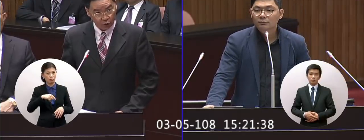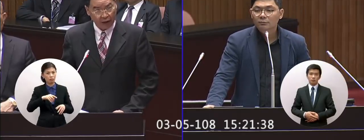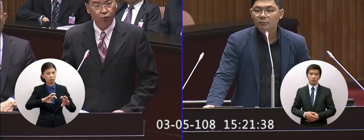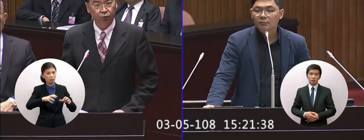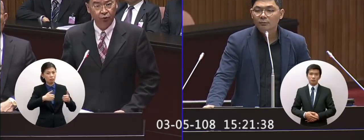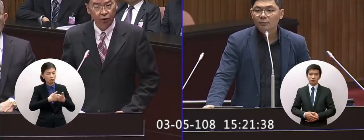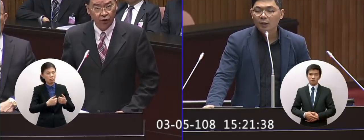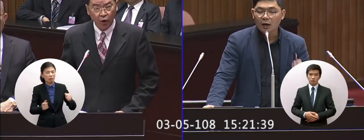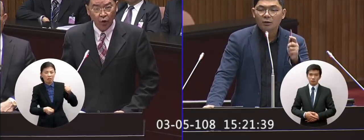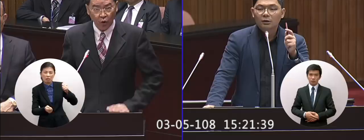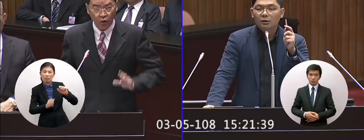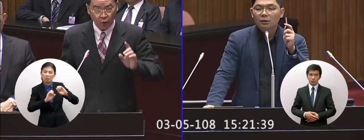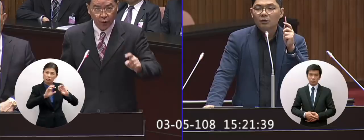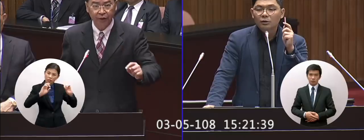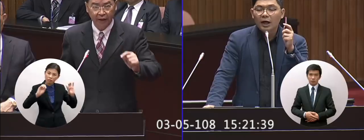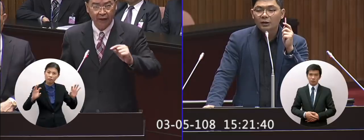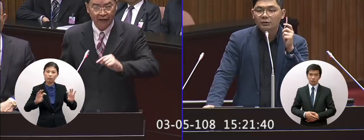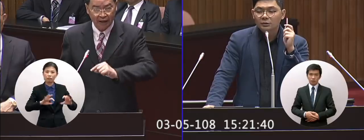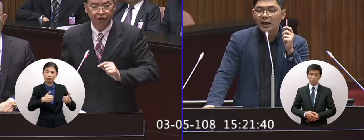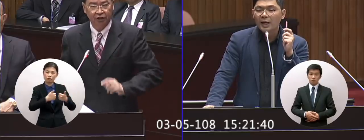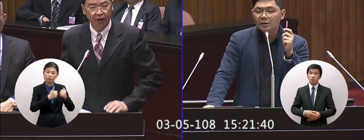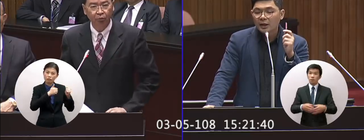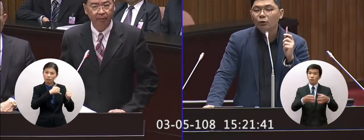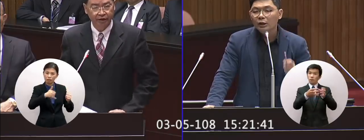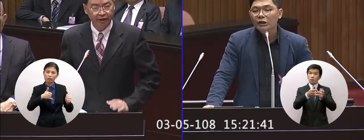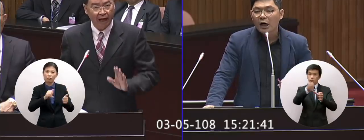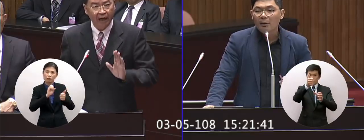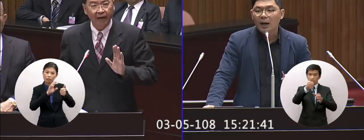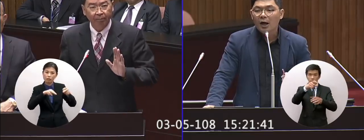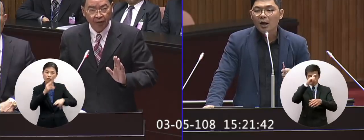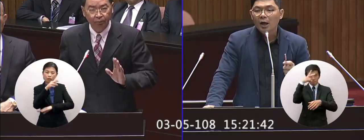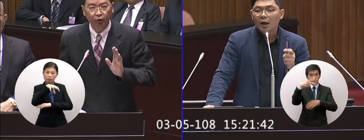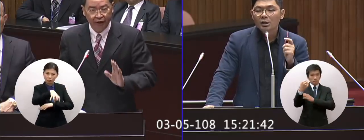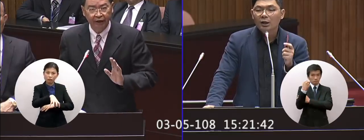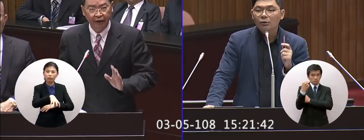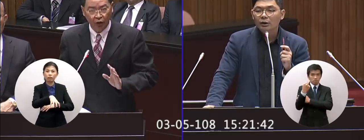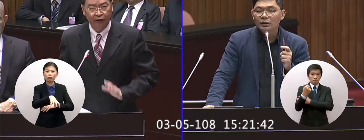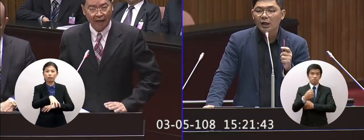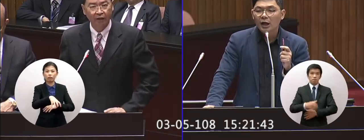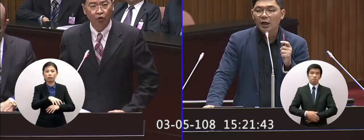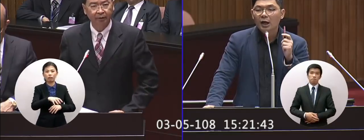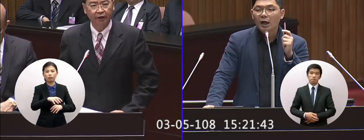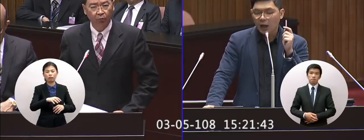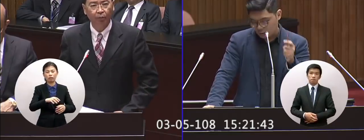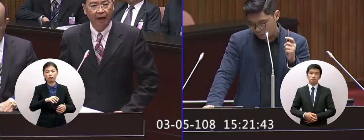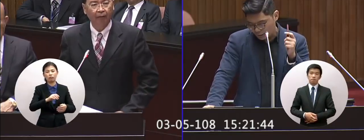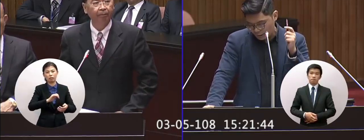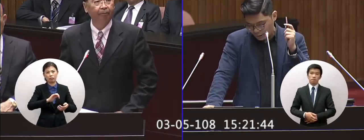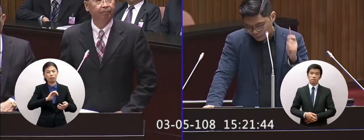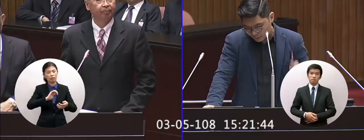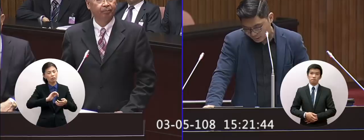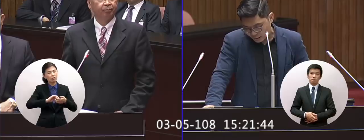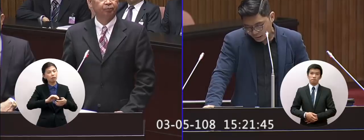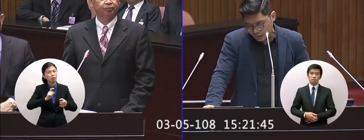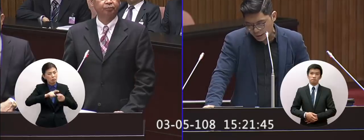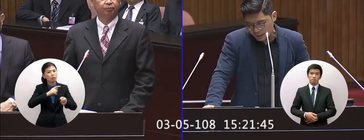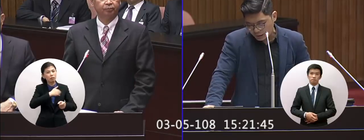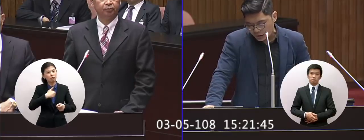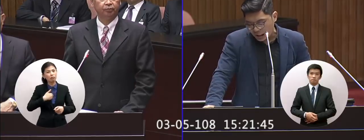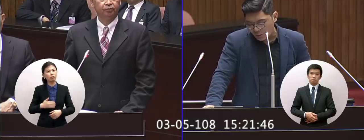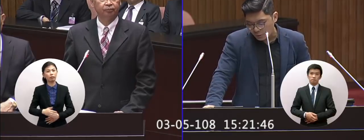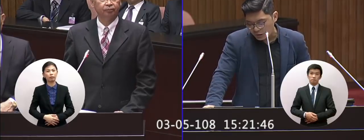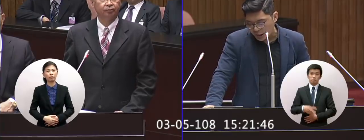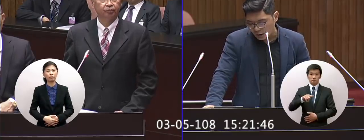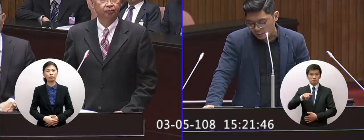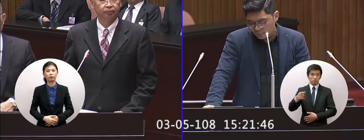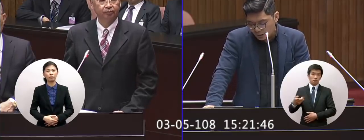里面敲锣打鼓，透过国会议员来向行政部门 再努力一下，好不好？ 并不一定能够达成我们的目标。 那个